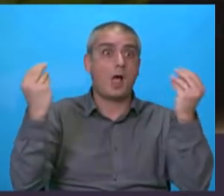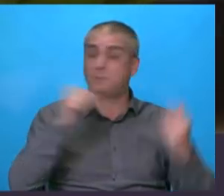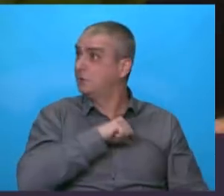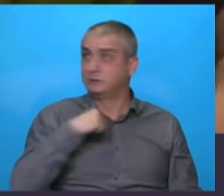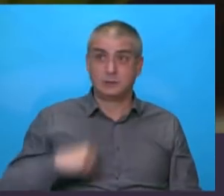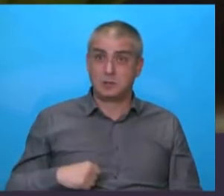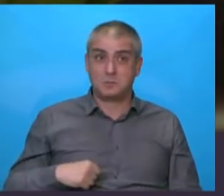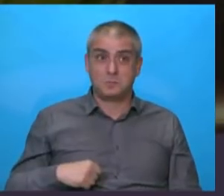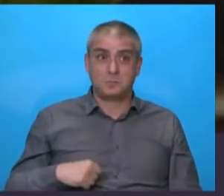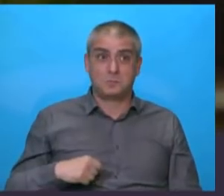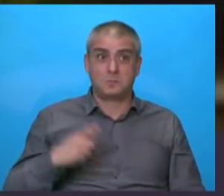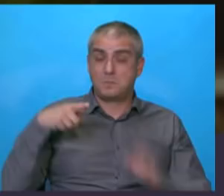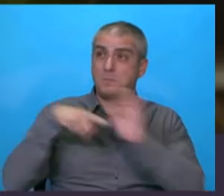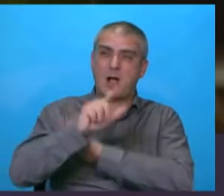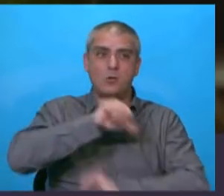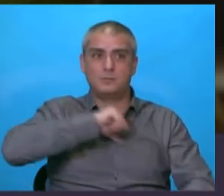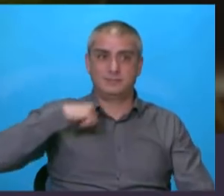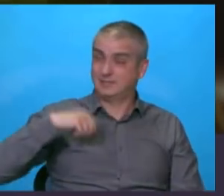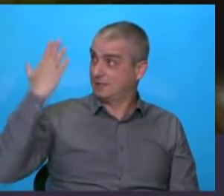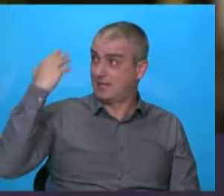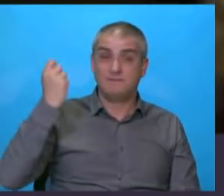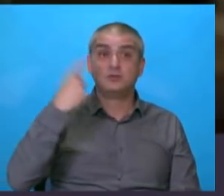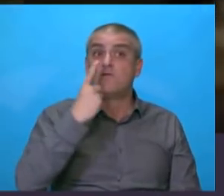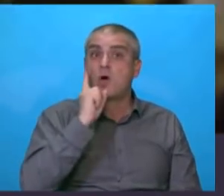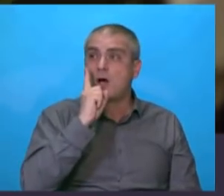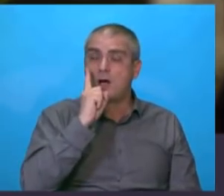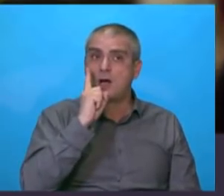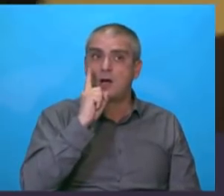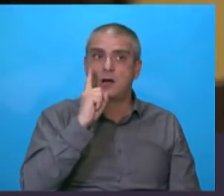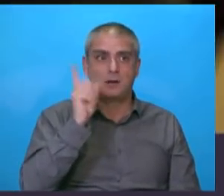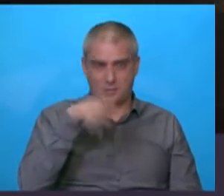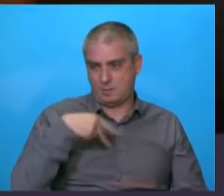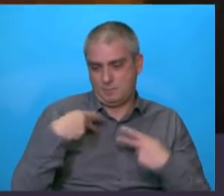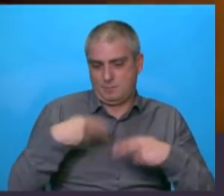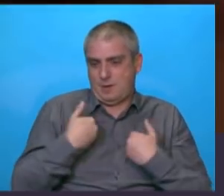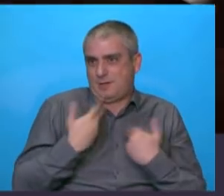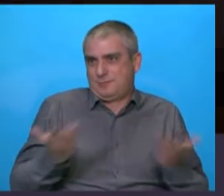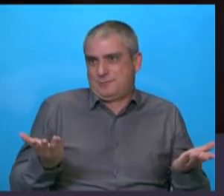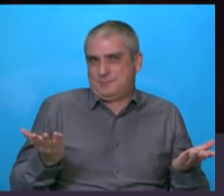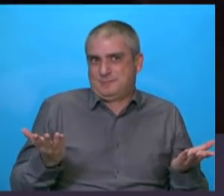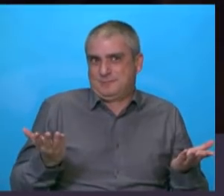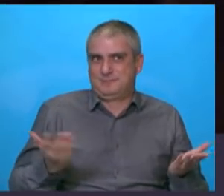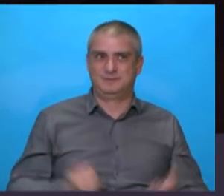סינים שפרחו מסין לפני שבוע. גם פחדנו.